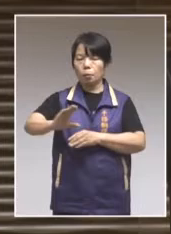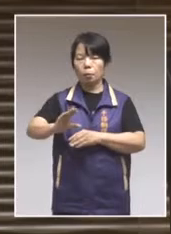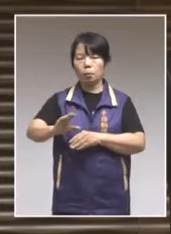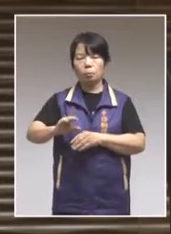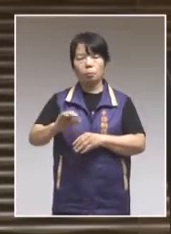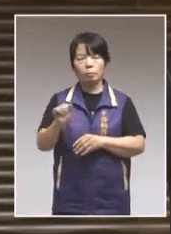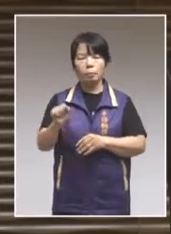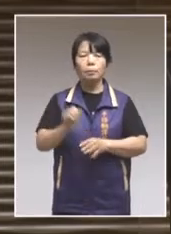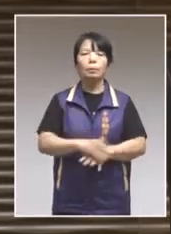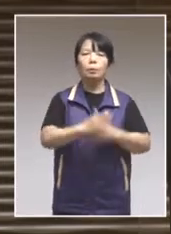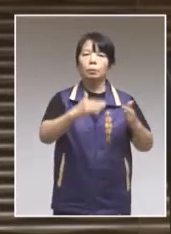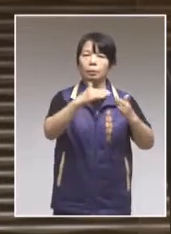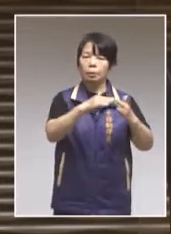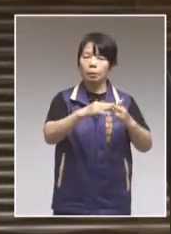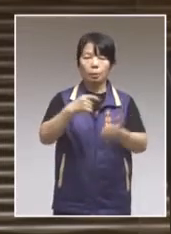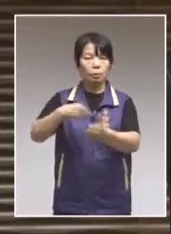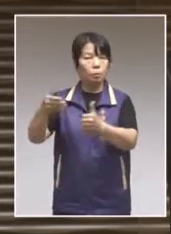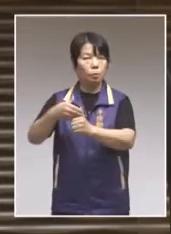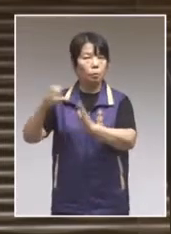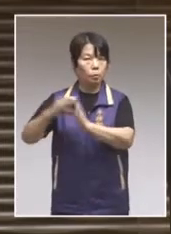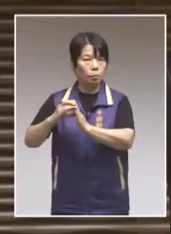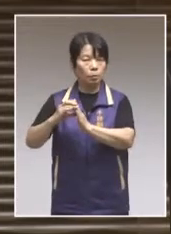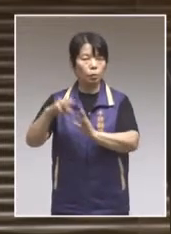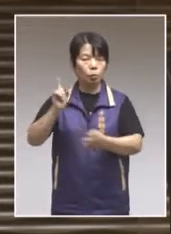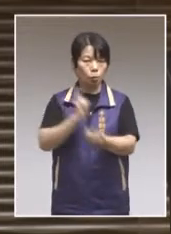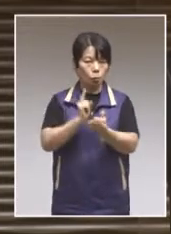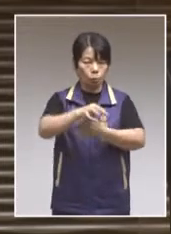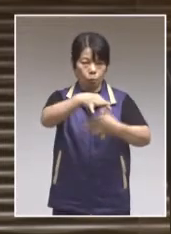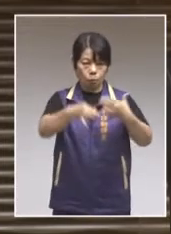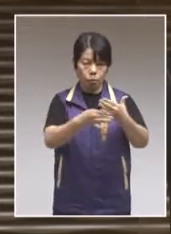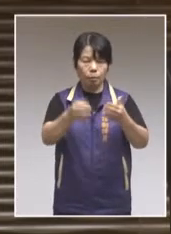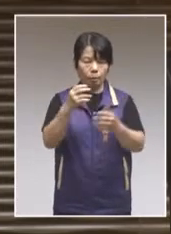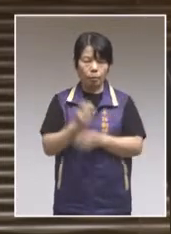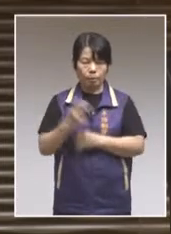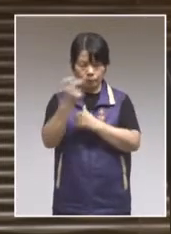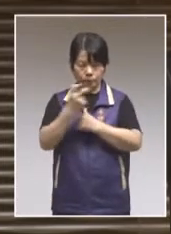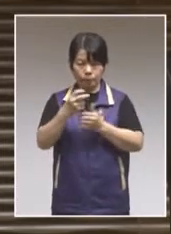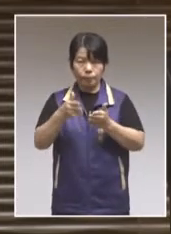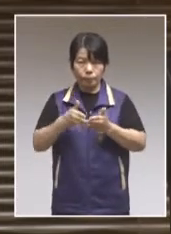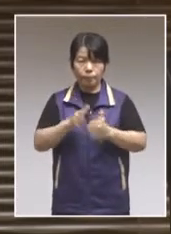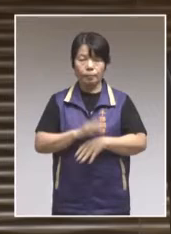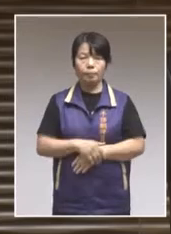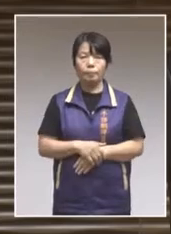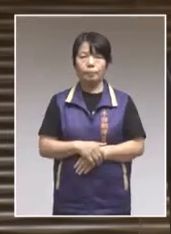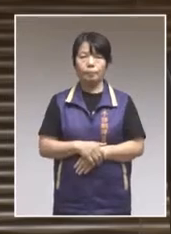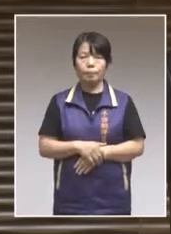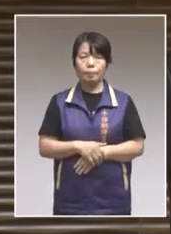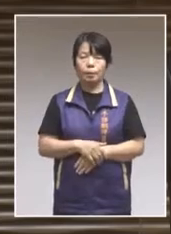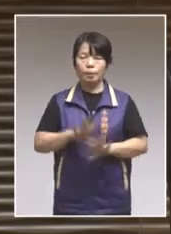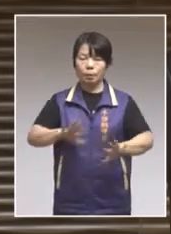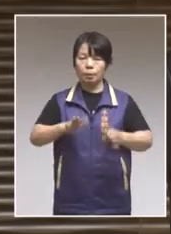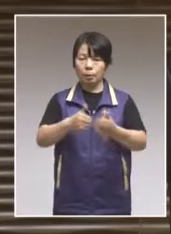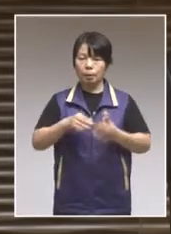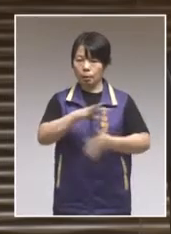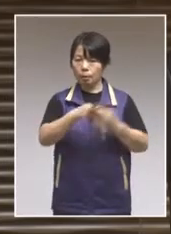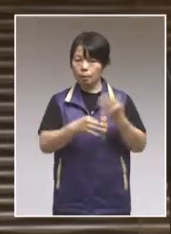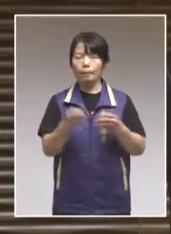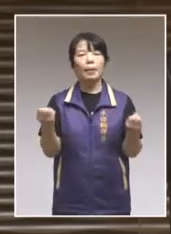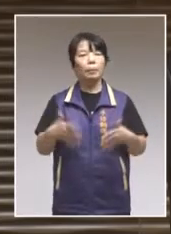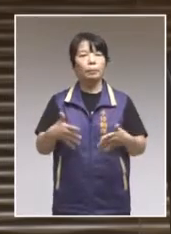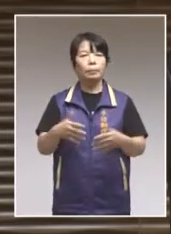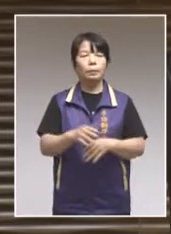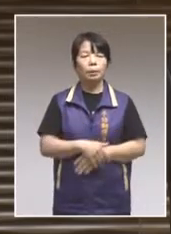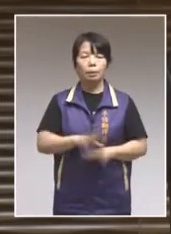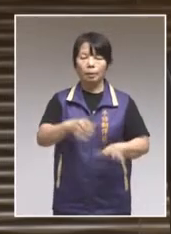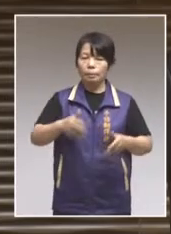请学校还有我们教育局也会针对这个流程做一个检讨。那我想基本上整个 SOP 是没有问题，是实际执行